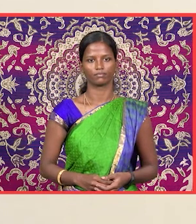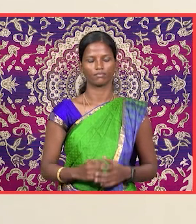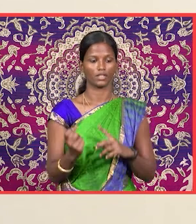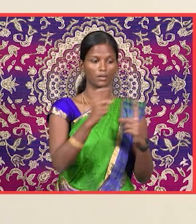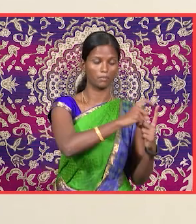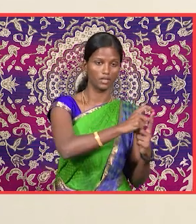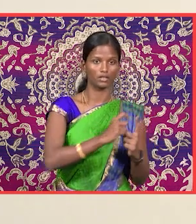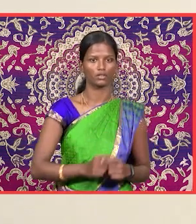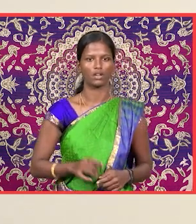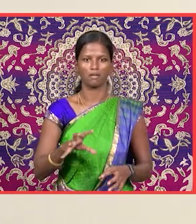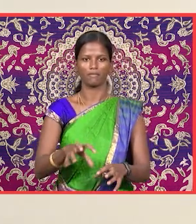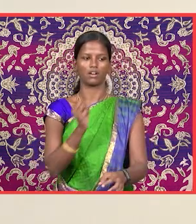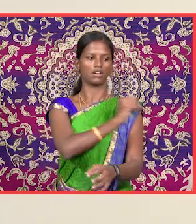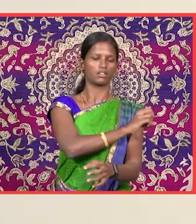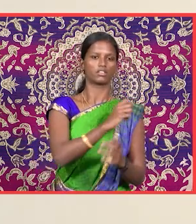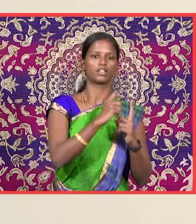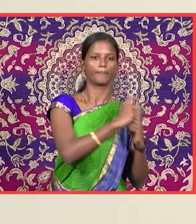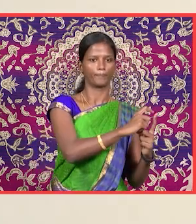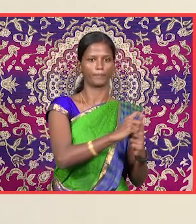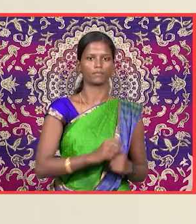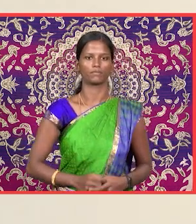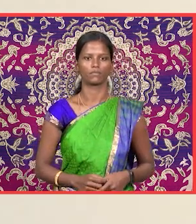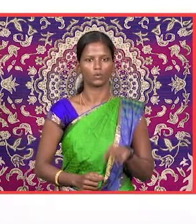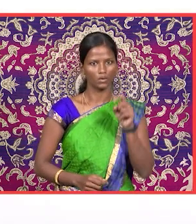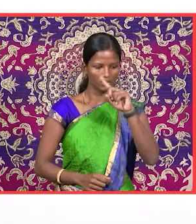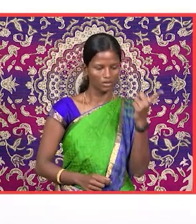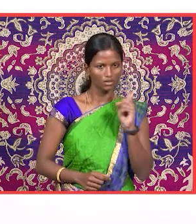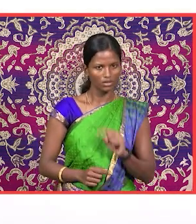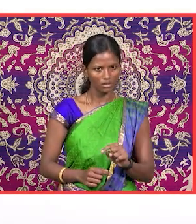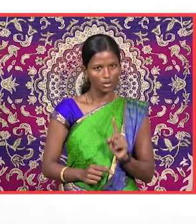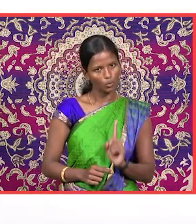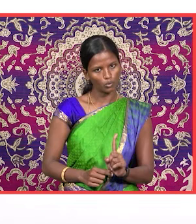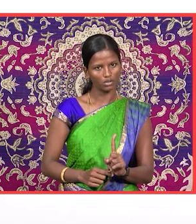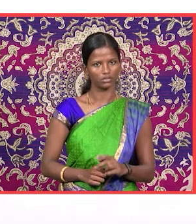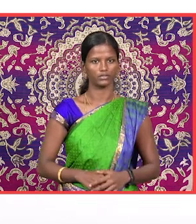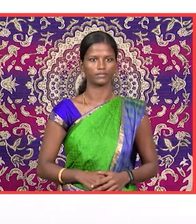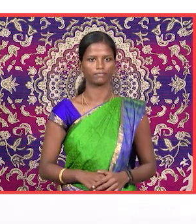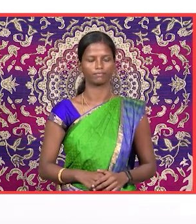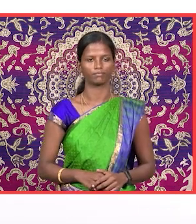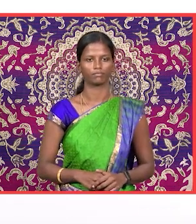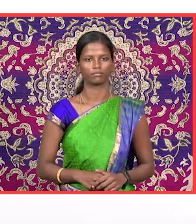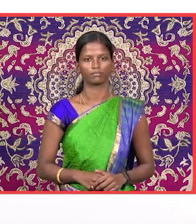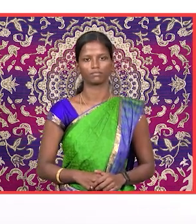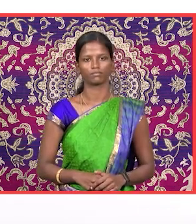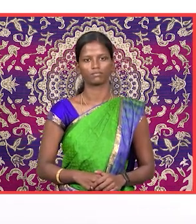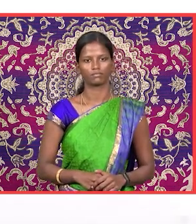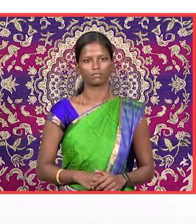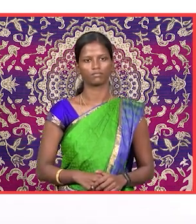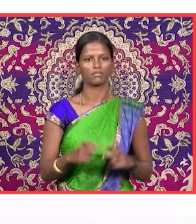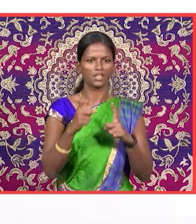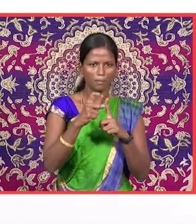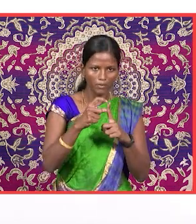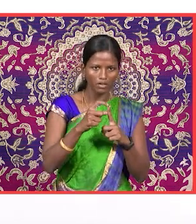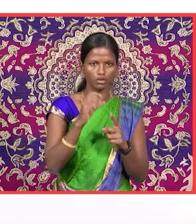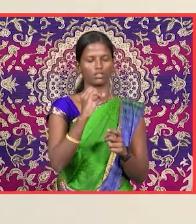வெளியெடுத்துக்கலாம். வெளியெடுத்தவங்க என்ன இருக்குன்னா 1 இருக்கும். நான் ஏற்கனவே சொல்லியிருக்கேன், பி அப்படின்னாவே 1 பி. ஸோ அந்த 1 பிங்கும்போது பி